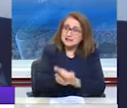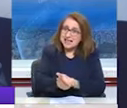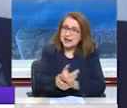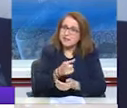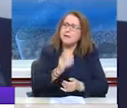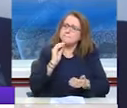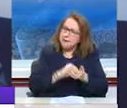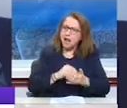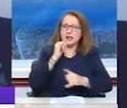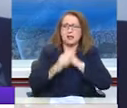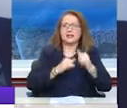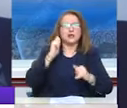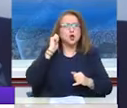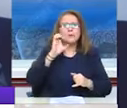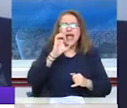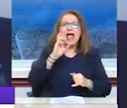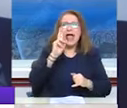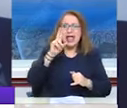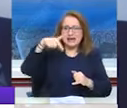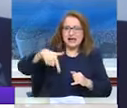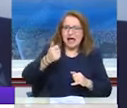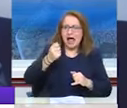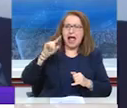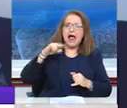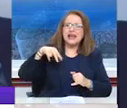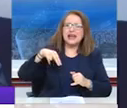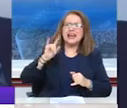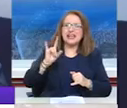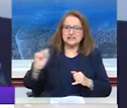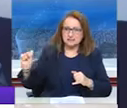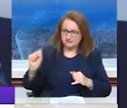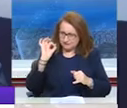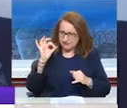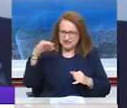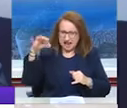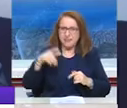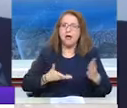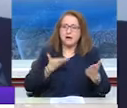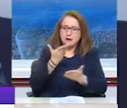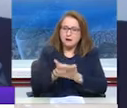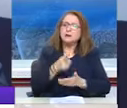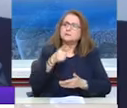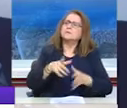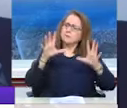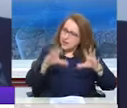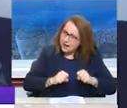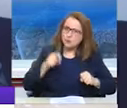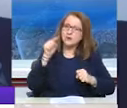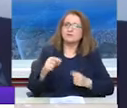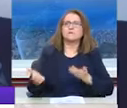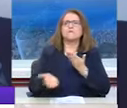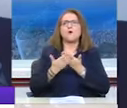πληροφοριακό σύστημα Εργάνη μετά την εντός εβδομάδας έκδοσης της σχετικής κοινής υπουργικής απόφασης μεταξύ των